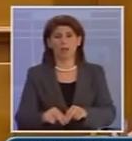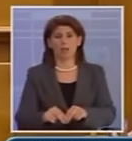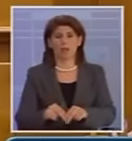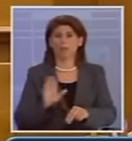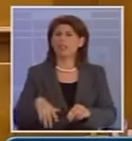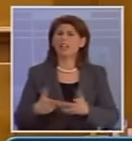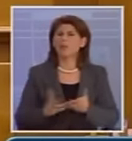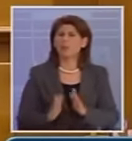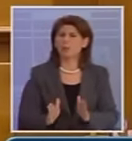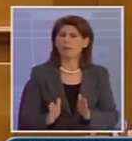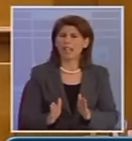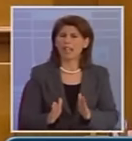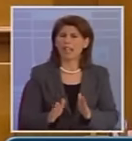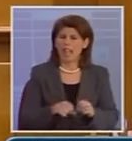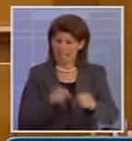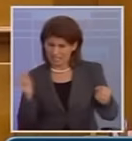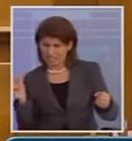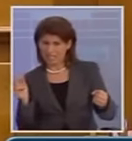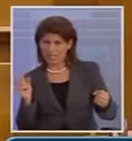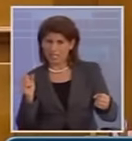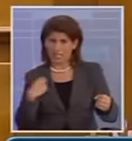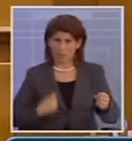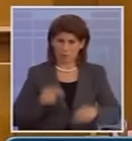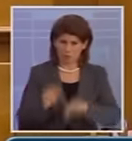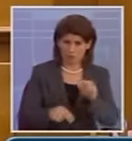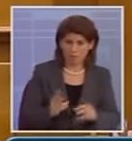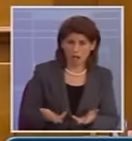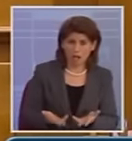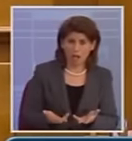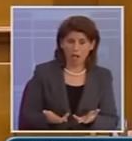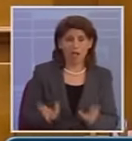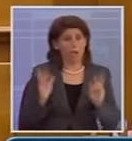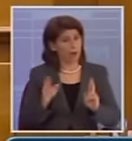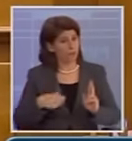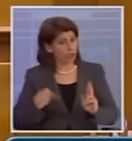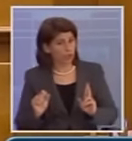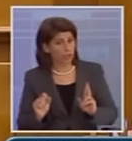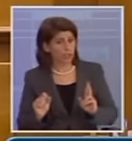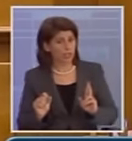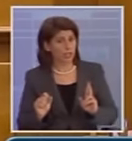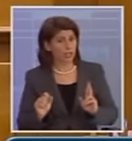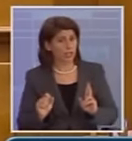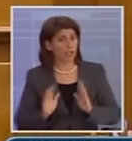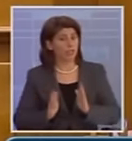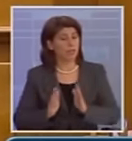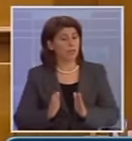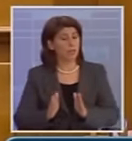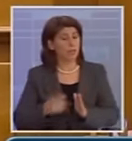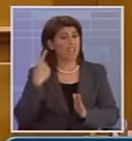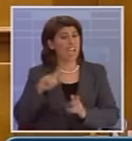Τελικά πού το πάτε, σε ρήξη, σε δημοψήφισμα? Ελπίζω όχι. Θα μας πάει 100 χρόνια